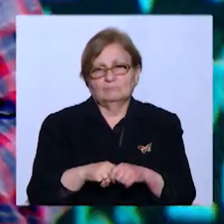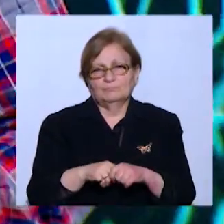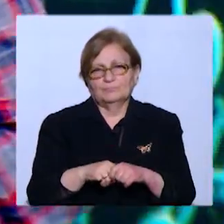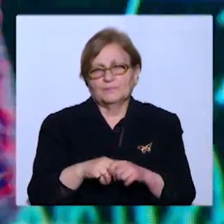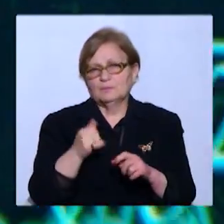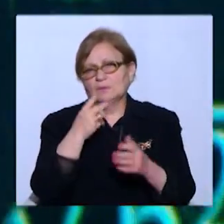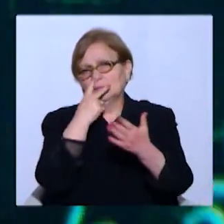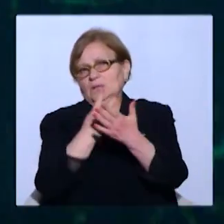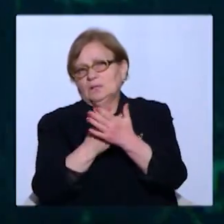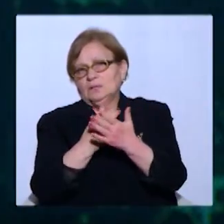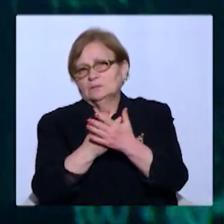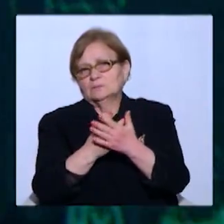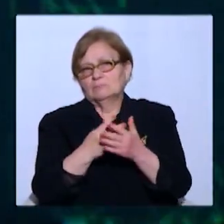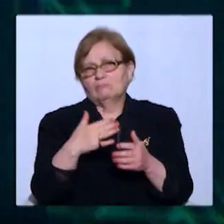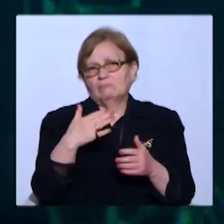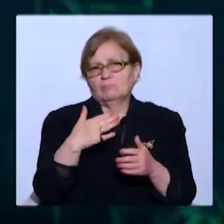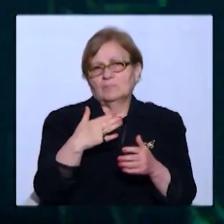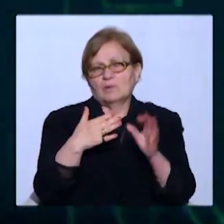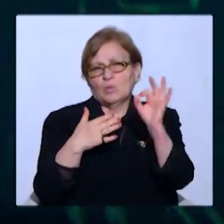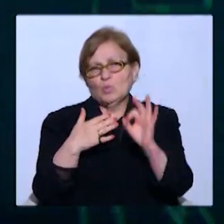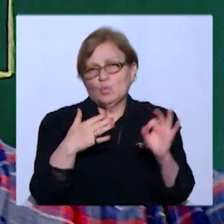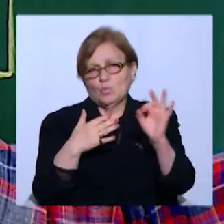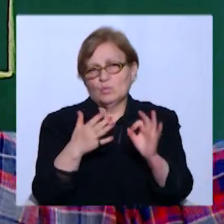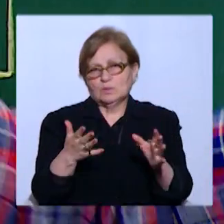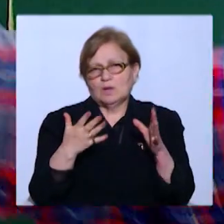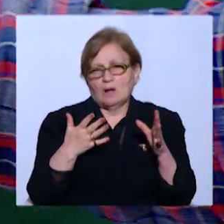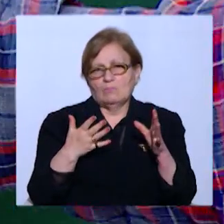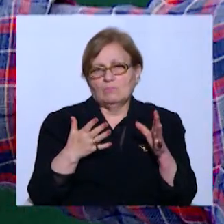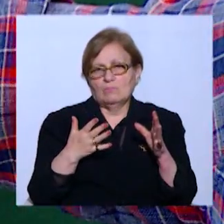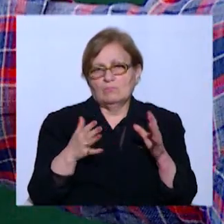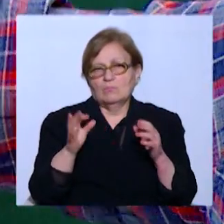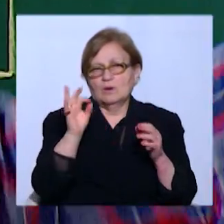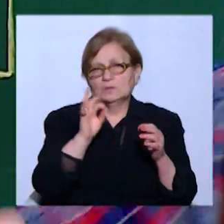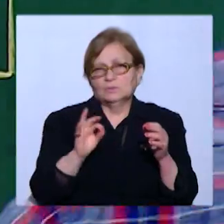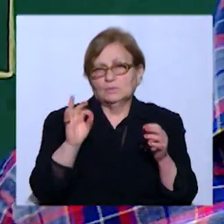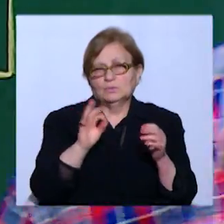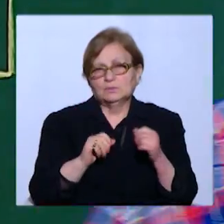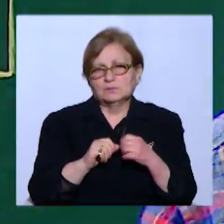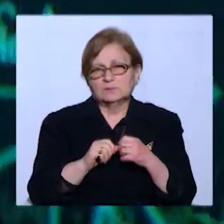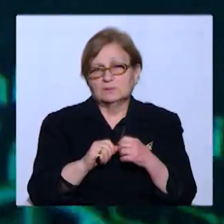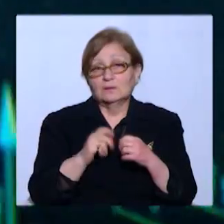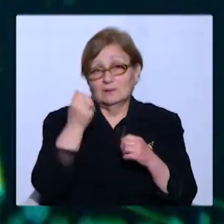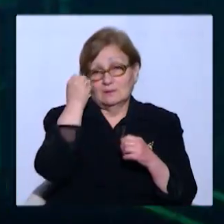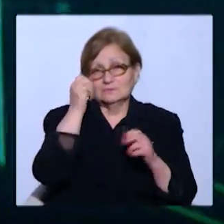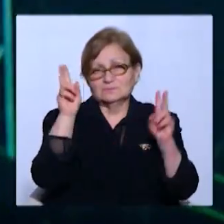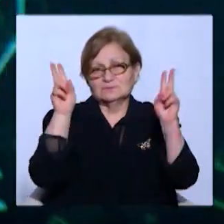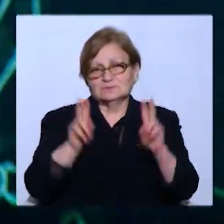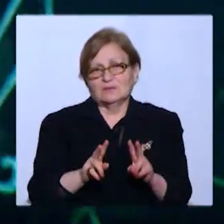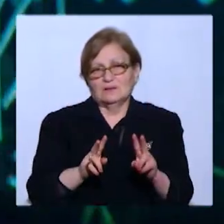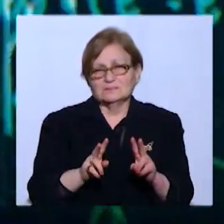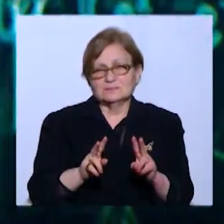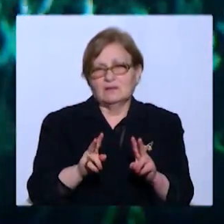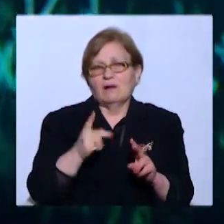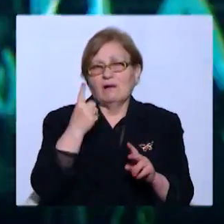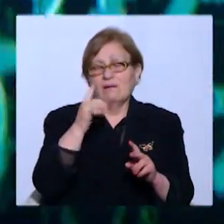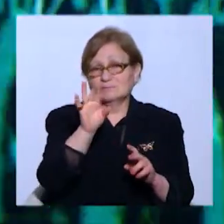ახლა შევხედოთ, აქეთ ნული გამოგვივა? ნული კი გამოგვივა, მაგრამ წესი ხო გახსოვთ, ერთი კი არა, ორი უნდა